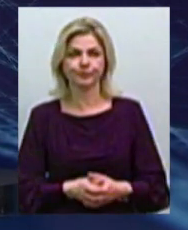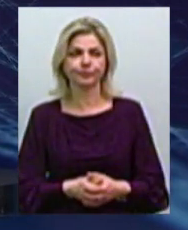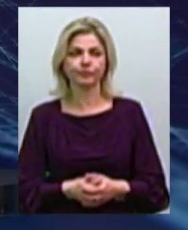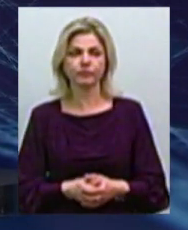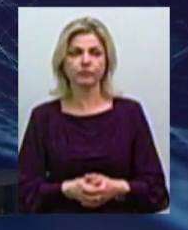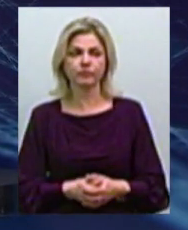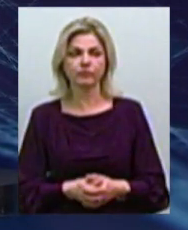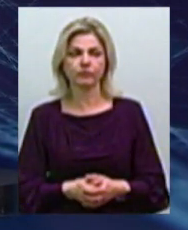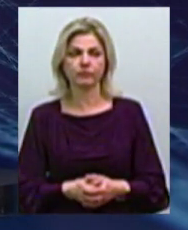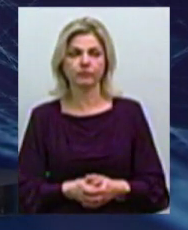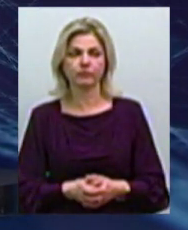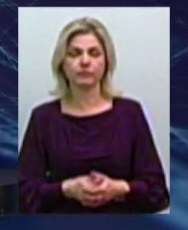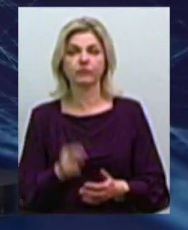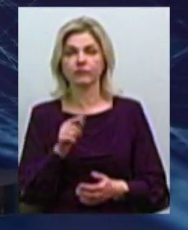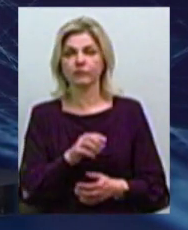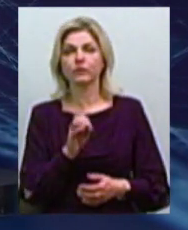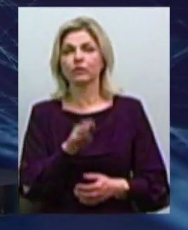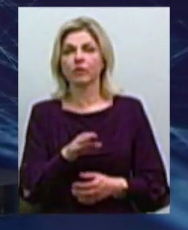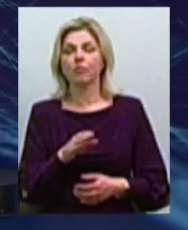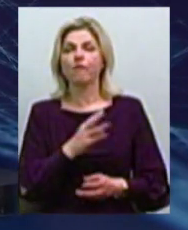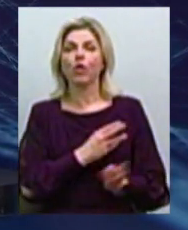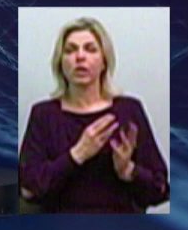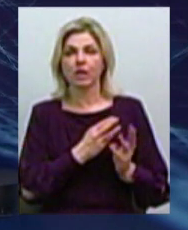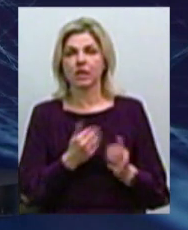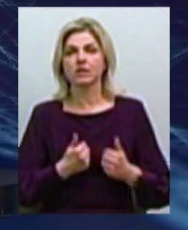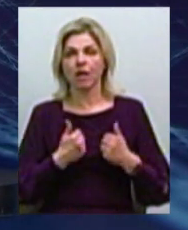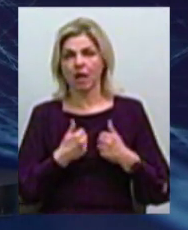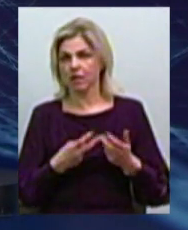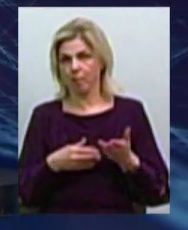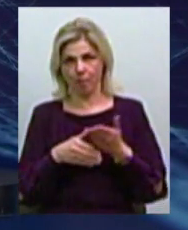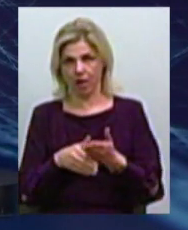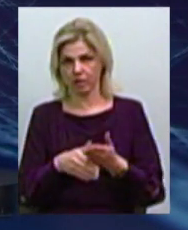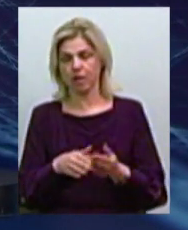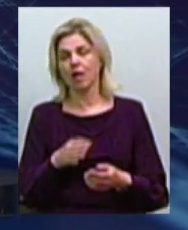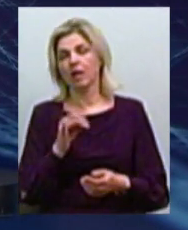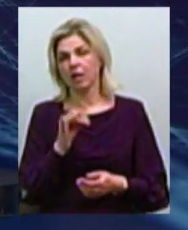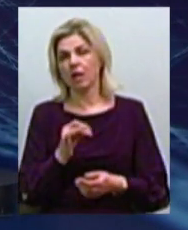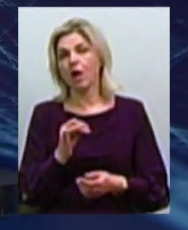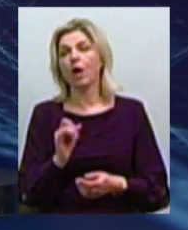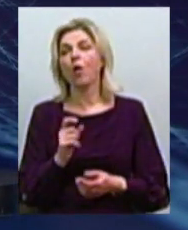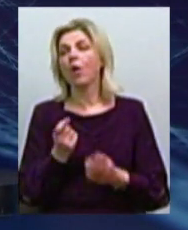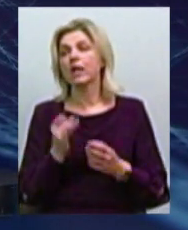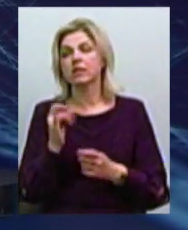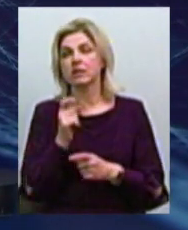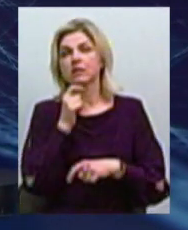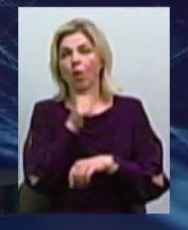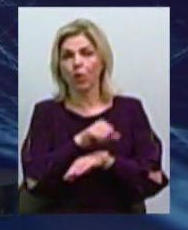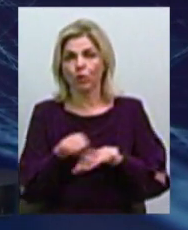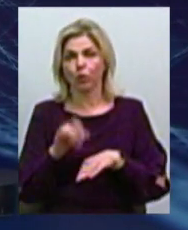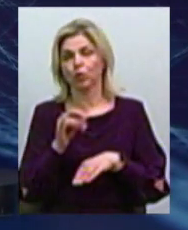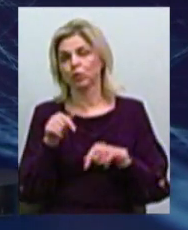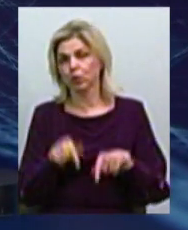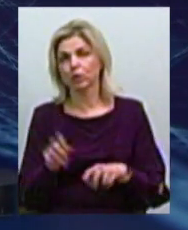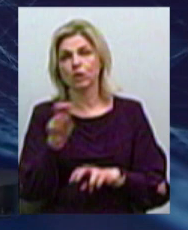чим волонтери власне, намагалися допомагати. Звідки їх тільки не везли, то важко собі уявити. З-за кордону і тут якісь моменти там